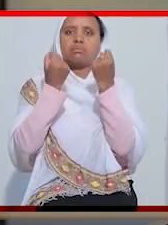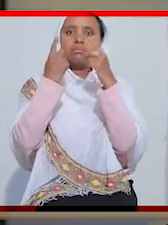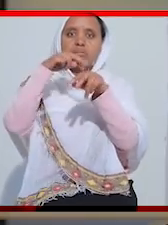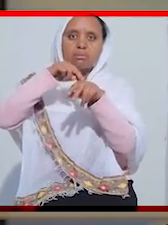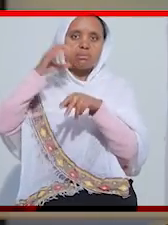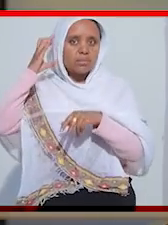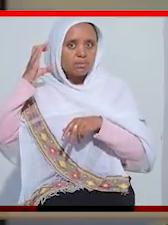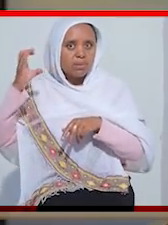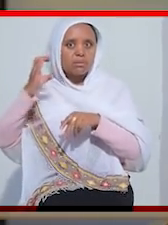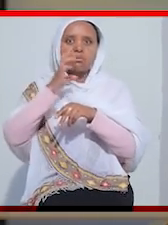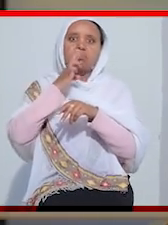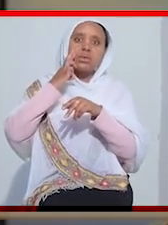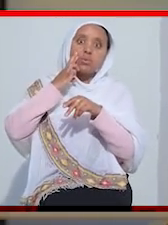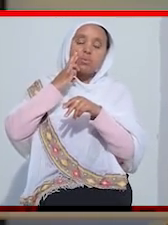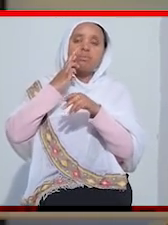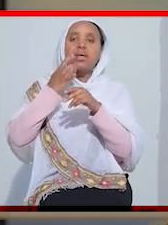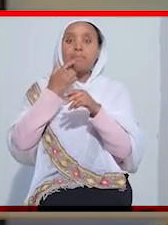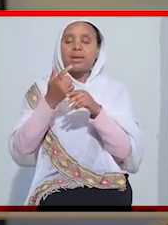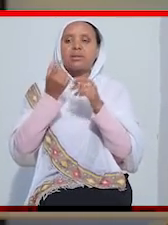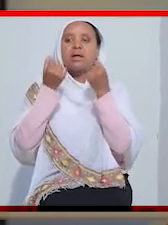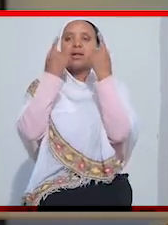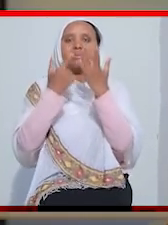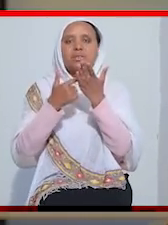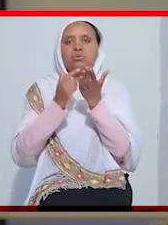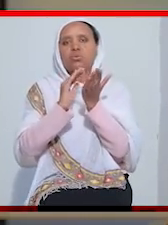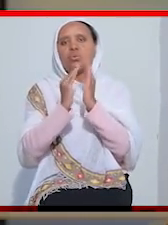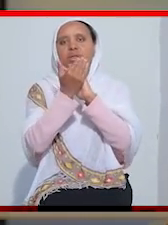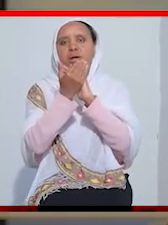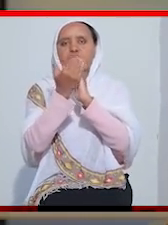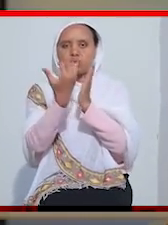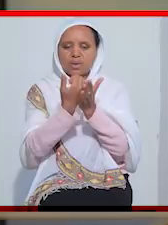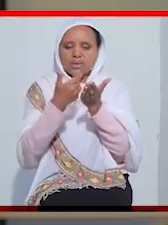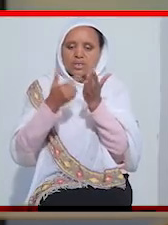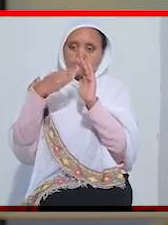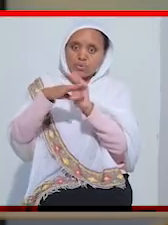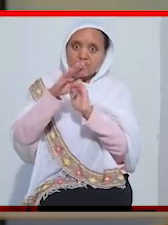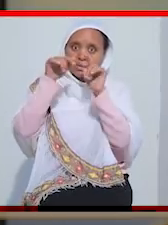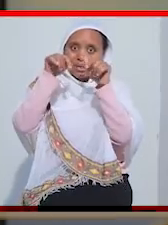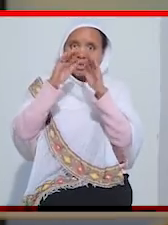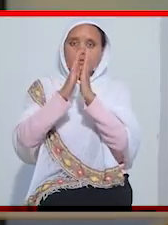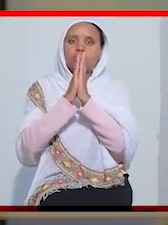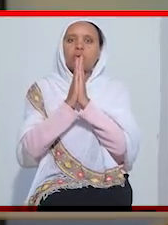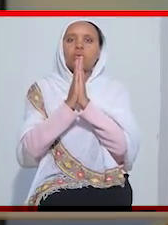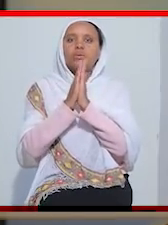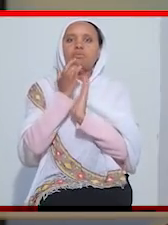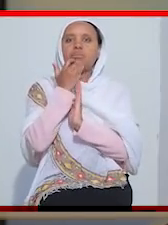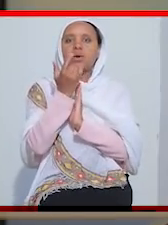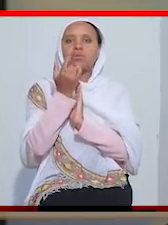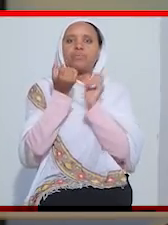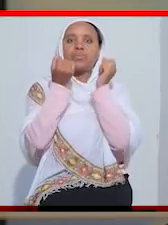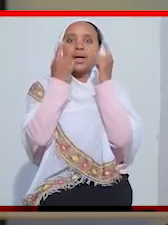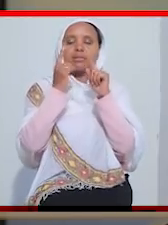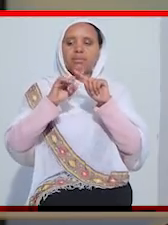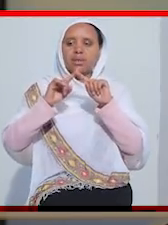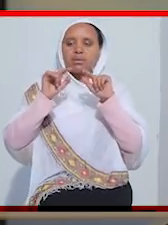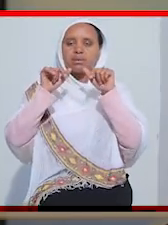ተግቶ መቆም ተግቶ መስማት ተግቶ መጾም ተግቶ መጸለይ የሚል ትጋትን በዚህ መንገድ ተወስደዋለች ከነዚህ ውስጥ ግን ዛሬ ጸሎት የሚለው